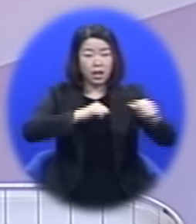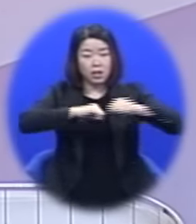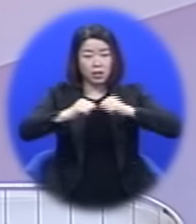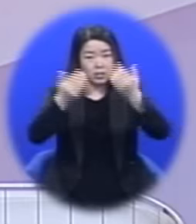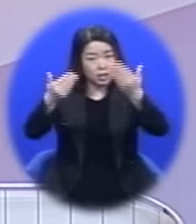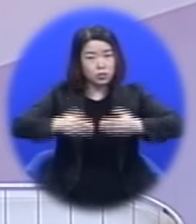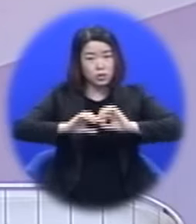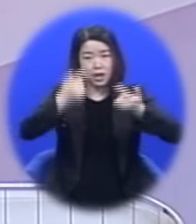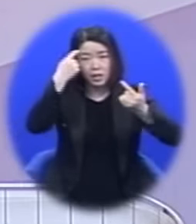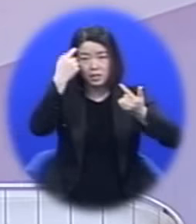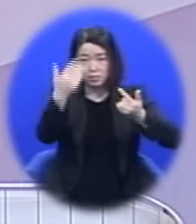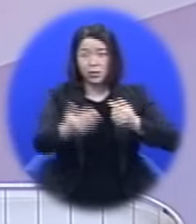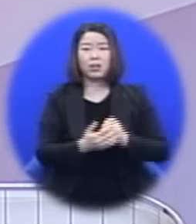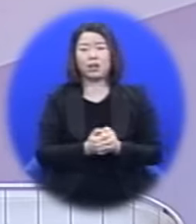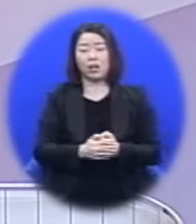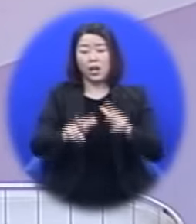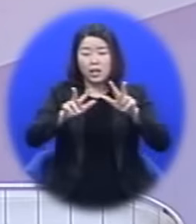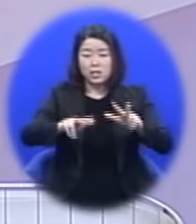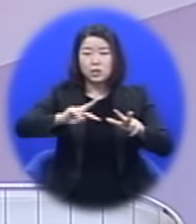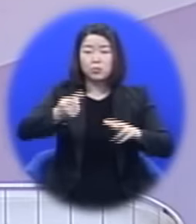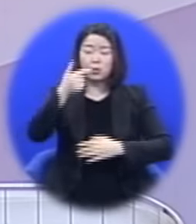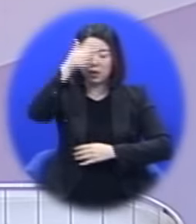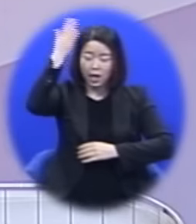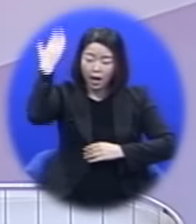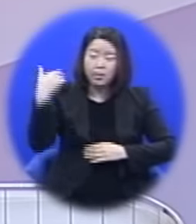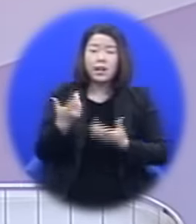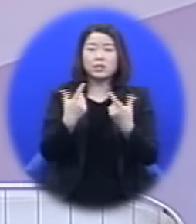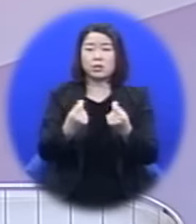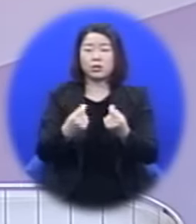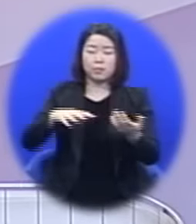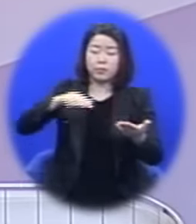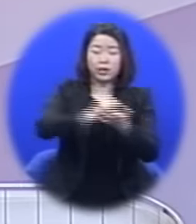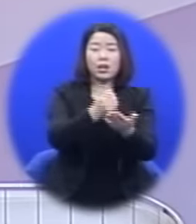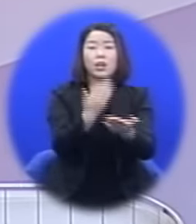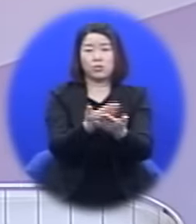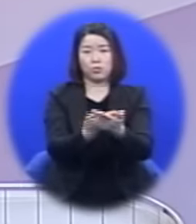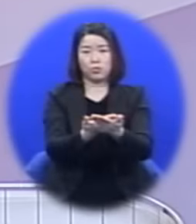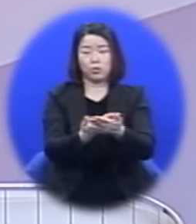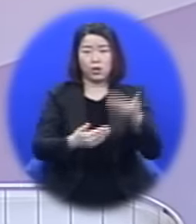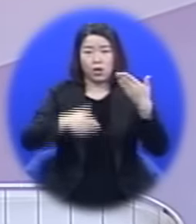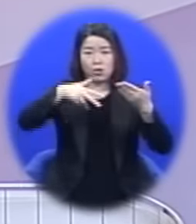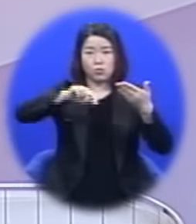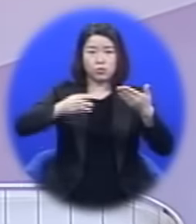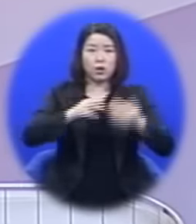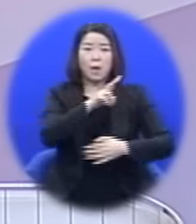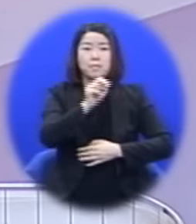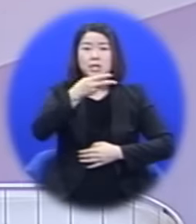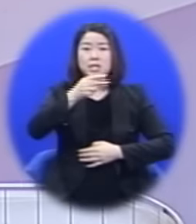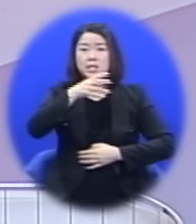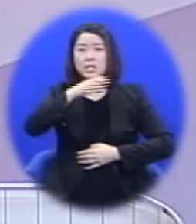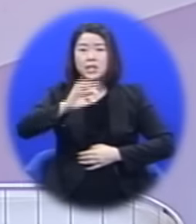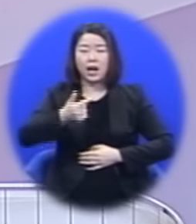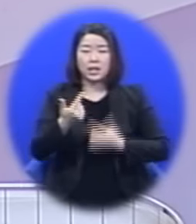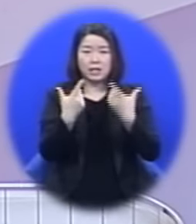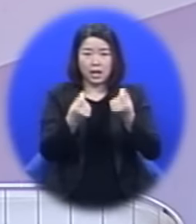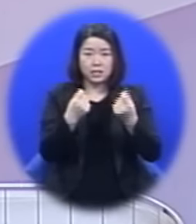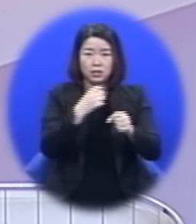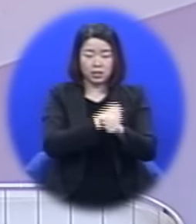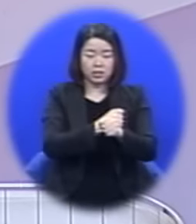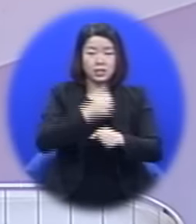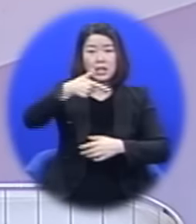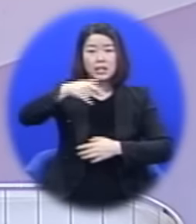않았습니까? 지금도 그렇게 해주세요. 9절에 주님, 미디안에게 하신 것 같이